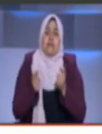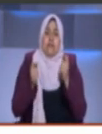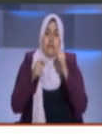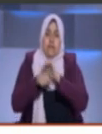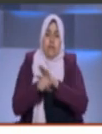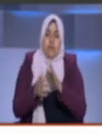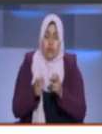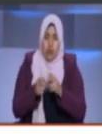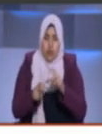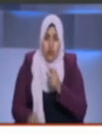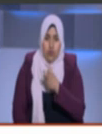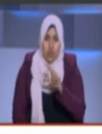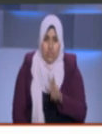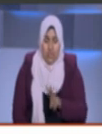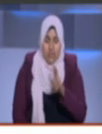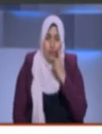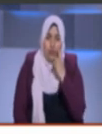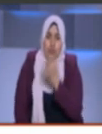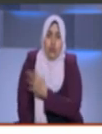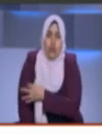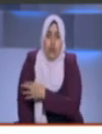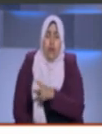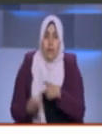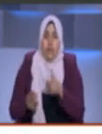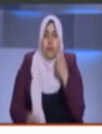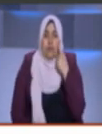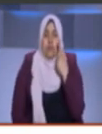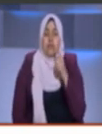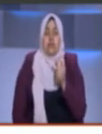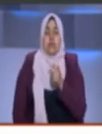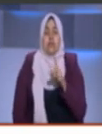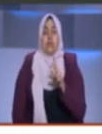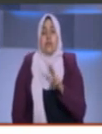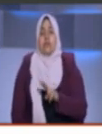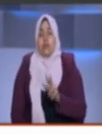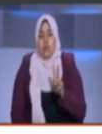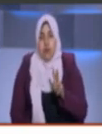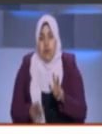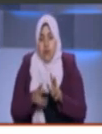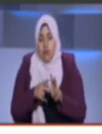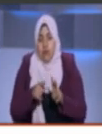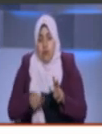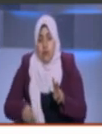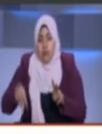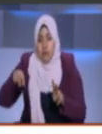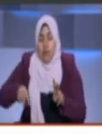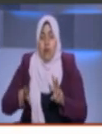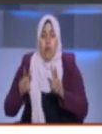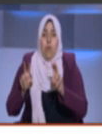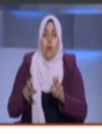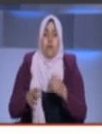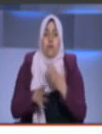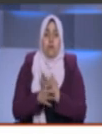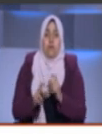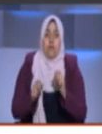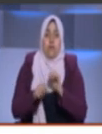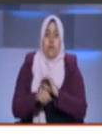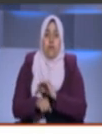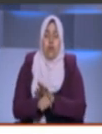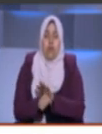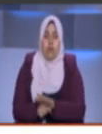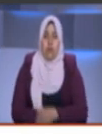من نهايه شهر 7 لنهايه شهر 8. كل هذه الاحتفاليات بسبب كورونا فيروس